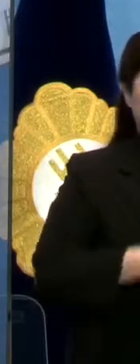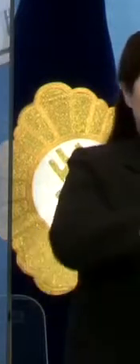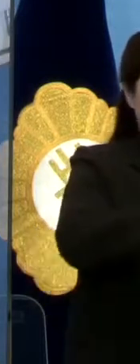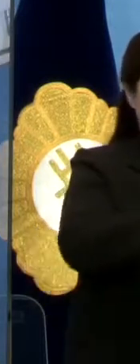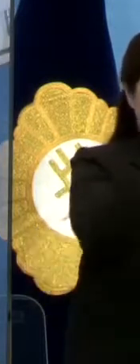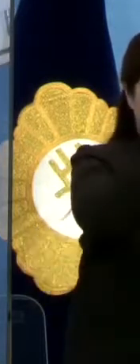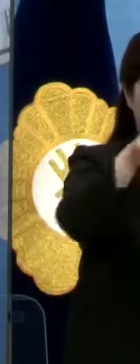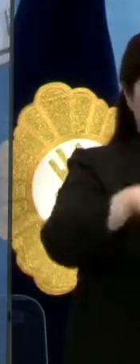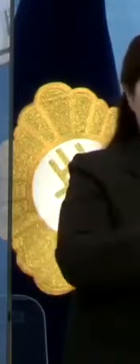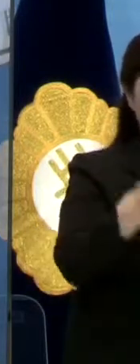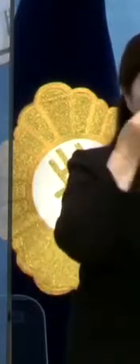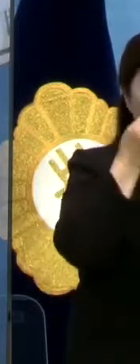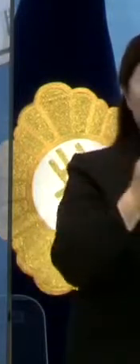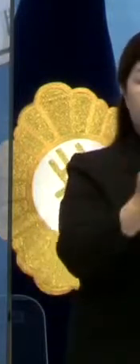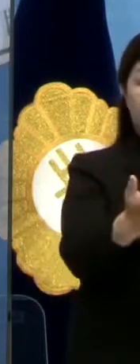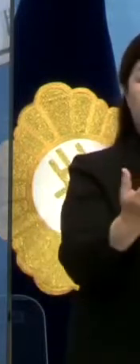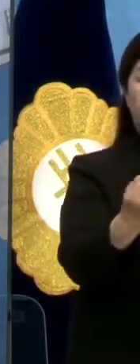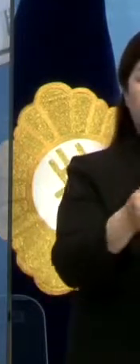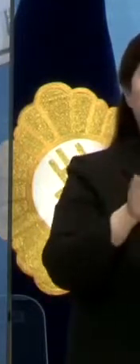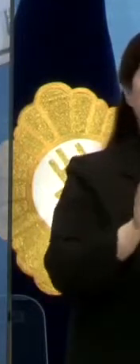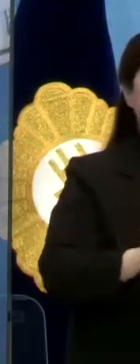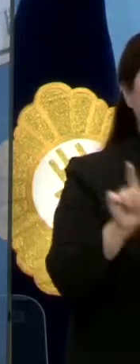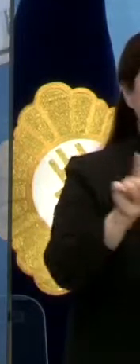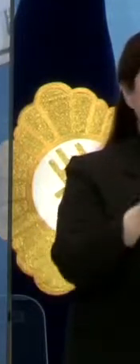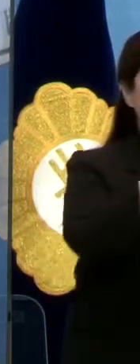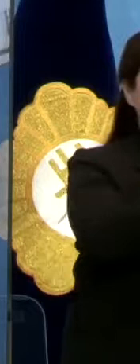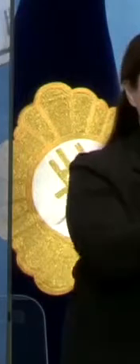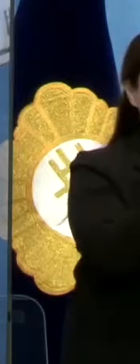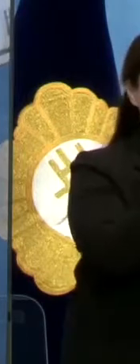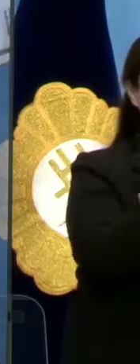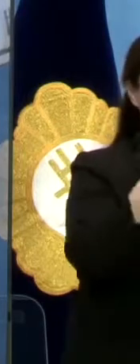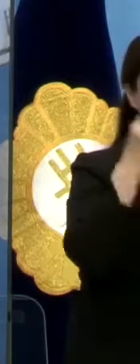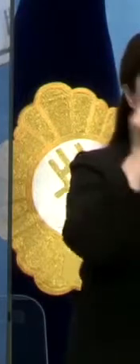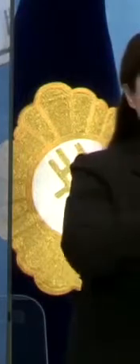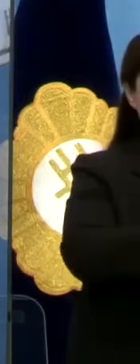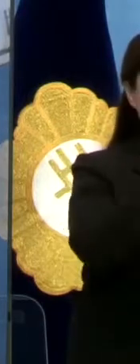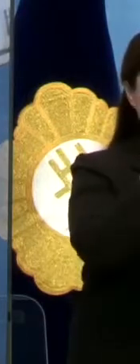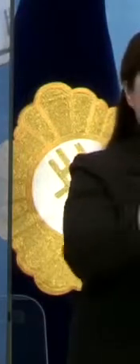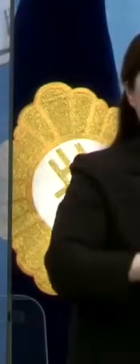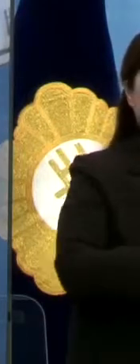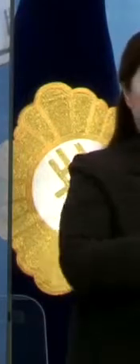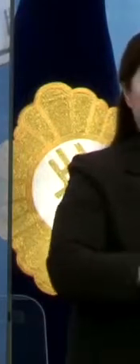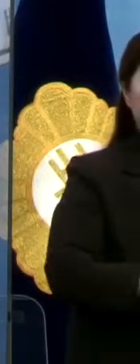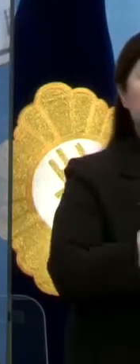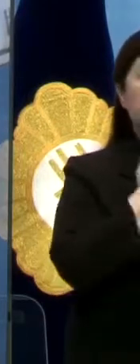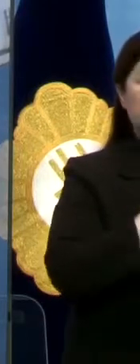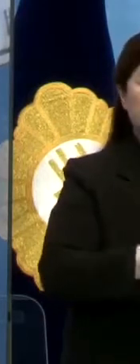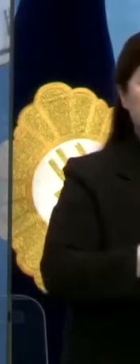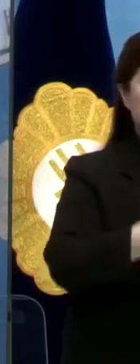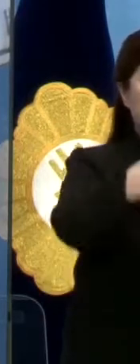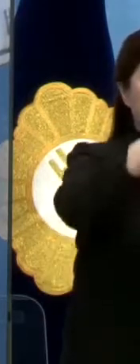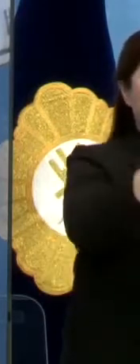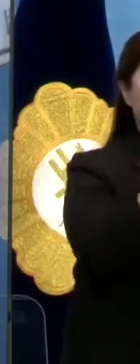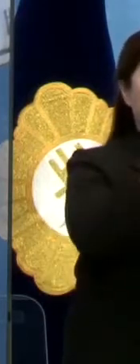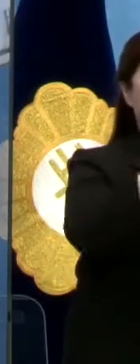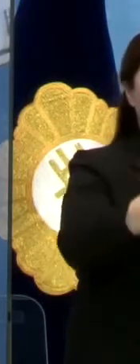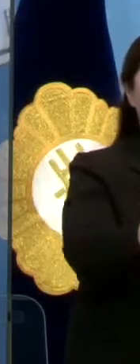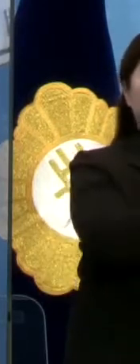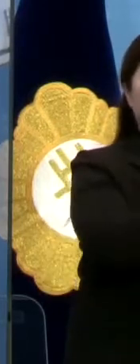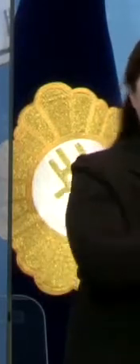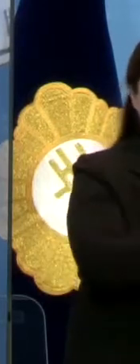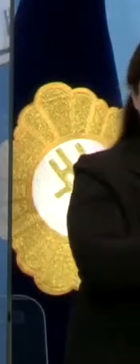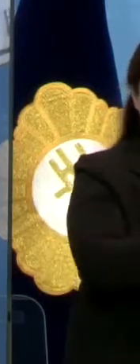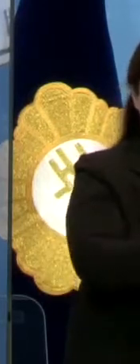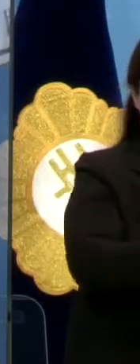보도자료가 곧 배포될 겁니다. 올해 노벨 평화상 후보로 추천되었던 소록도의 두 천사,